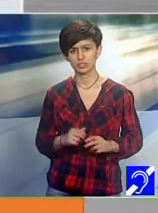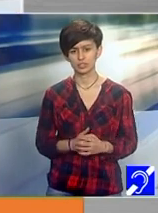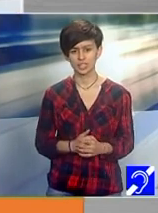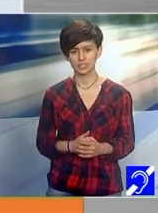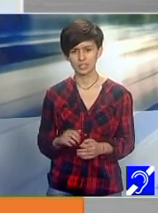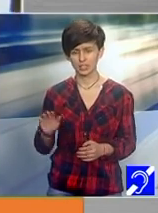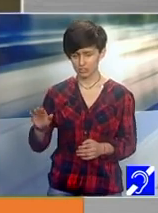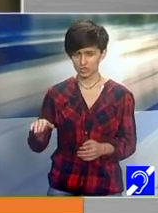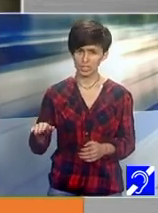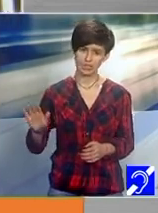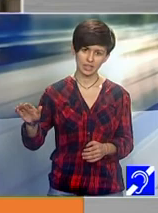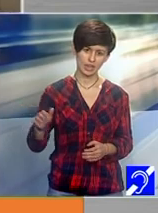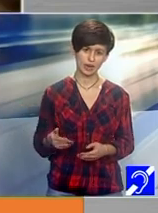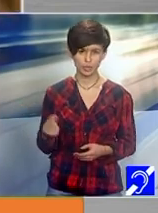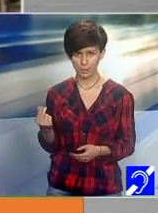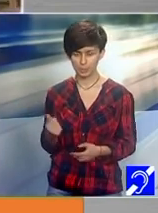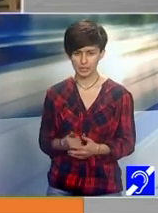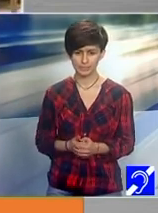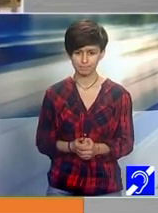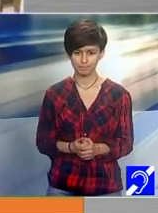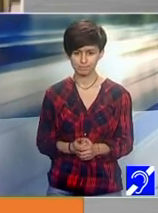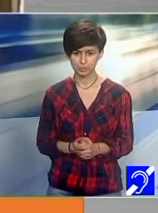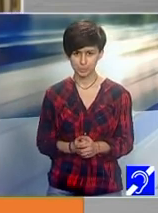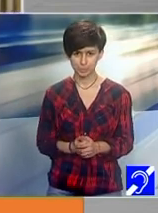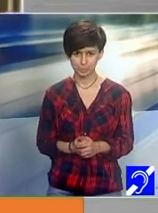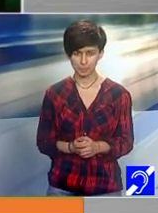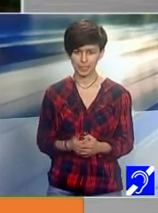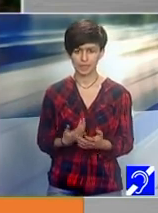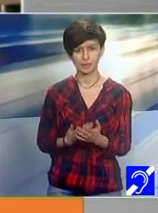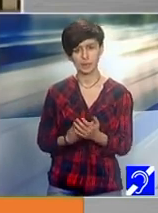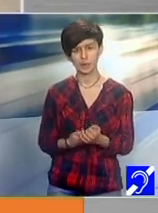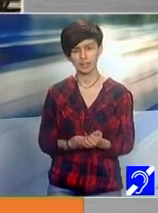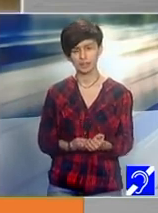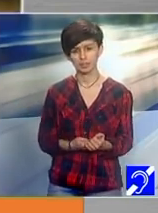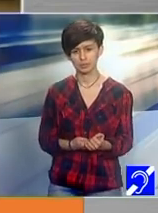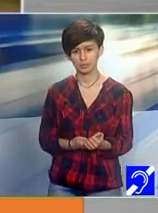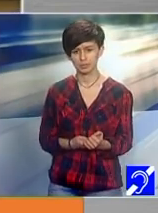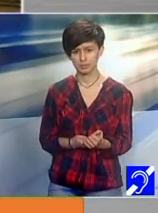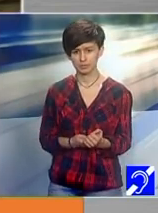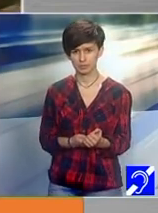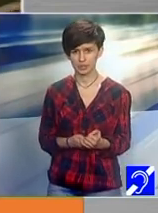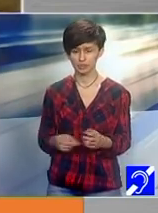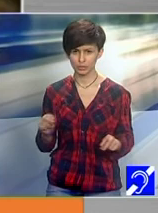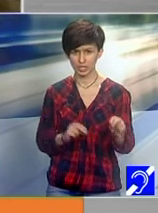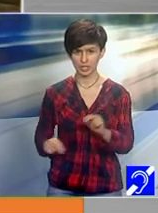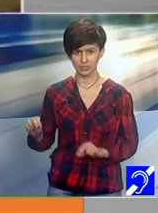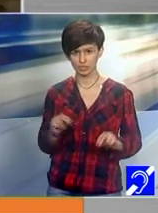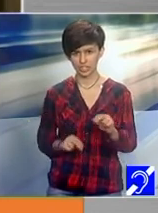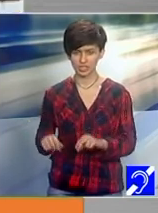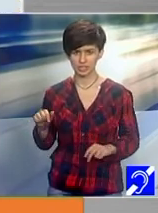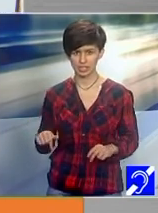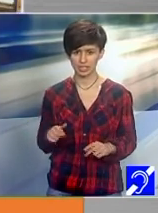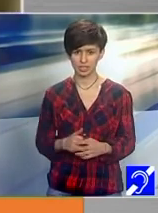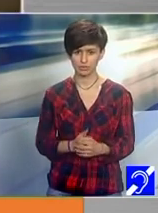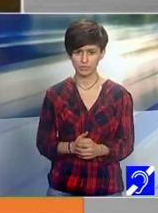banii să plătească acești bani. Pentru că efectiv deja da se bate monedă. Asociațiile în momentul de față